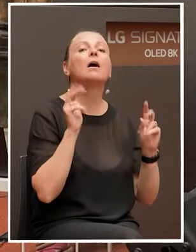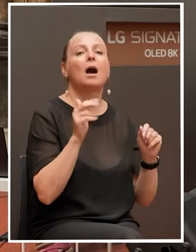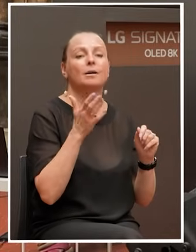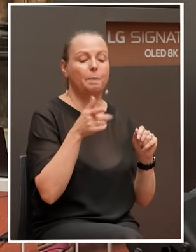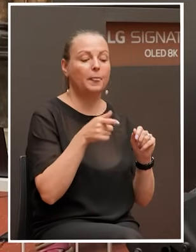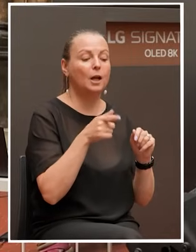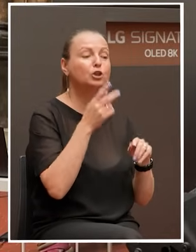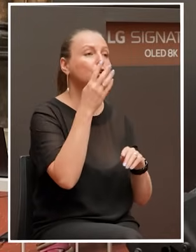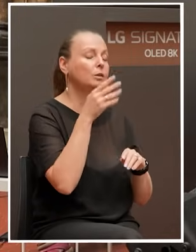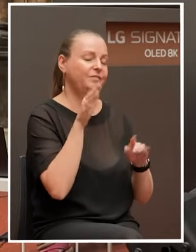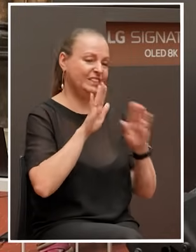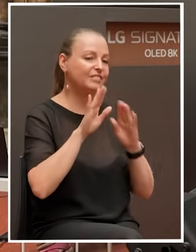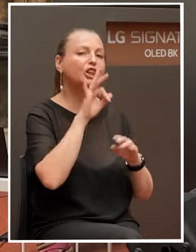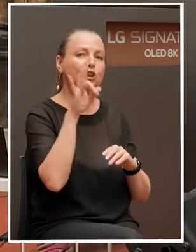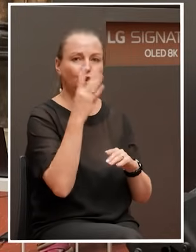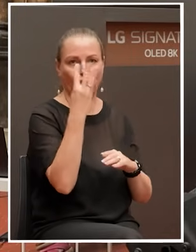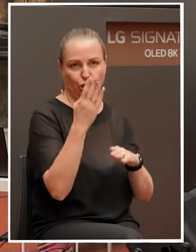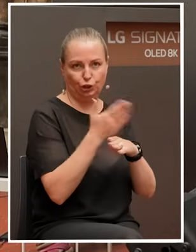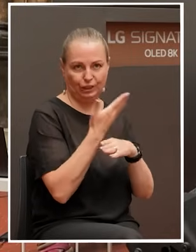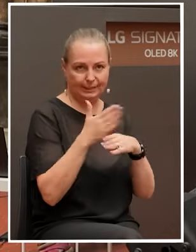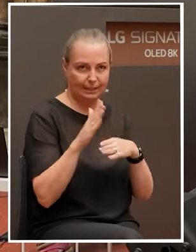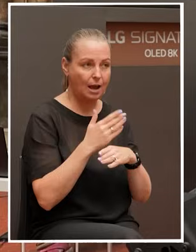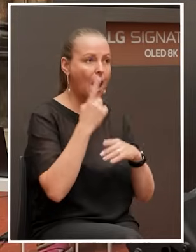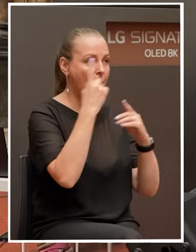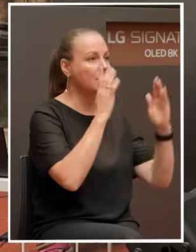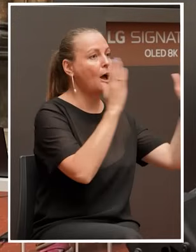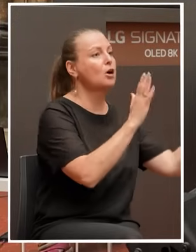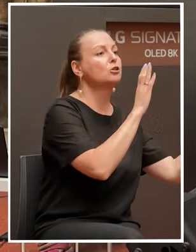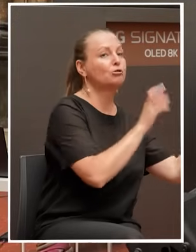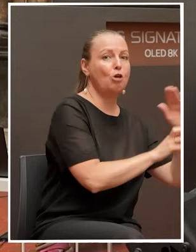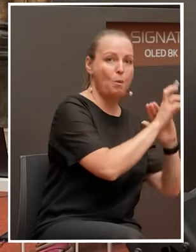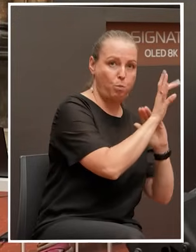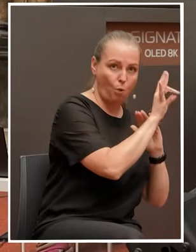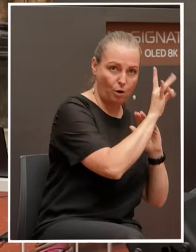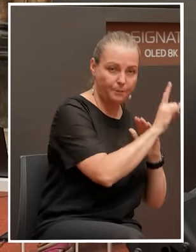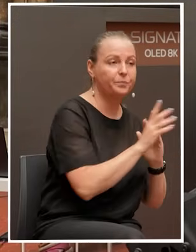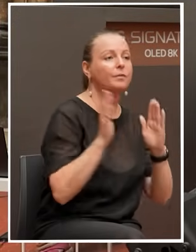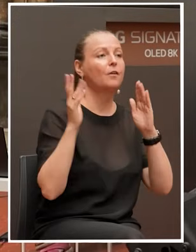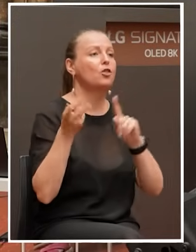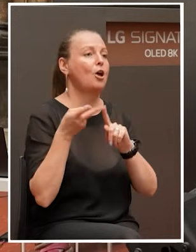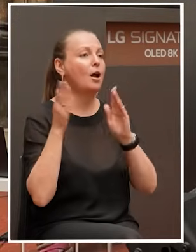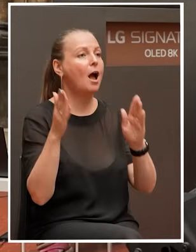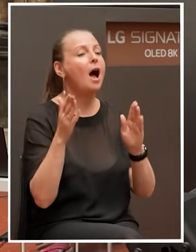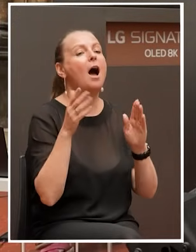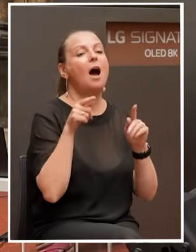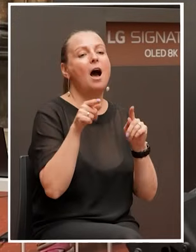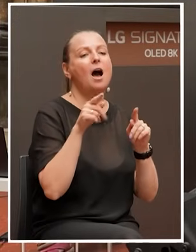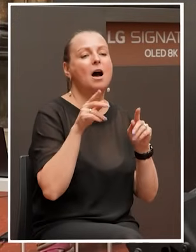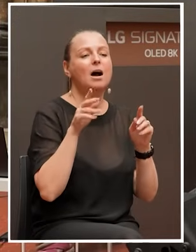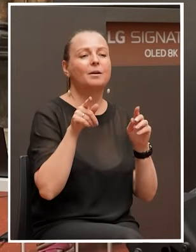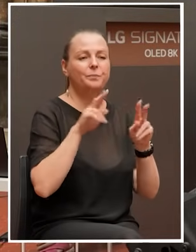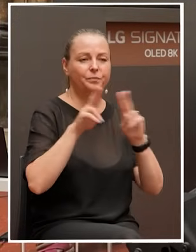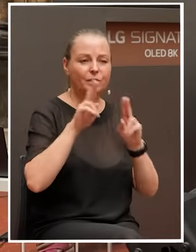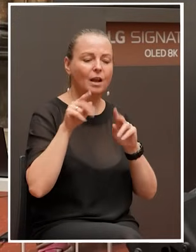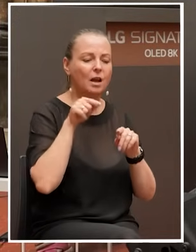из четырех частей. Одна из этих частей – соборы, вторая – холсты, написанные в городке Вернон, в частности, там